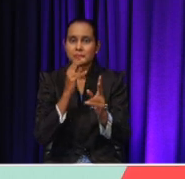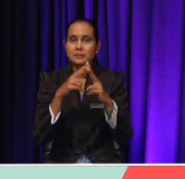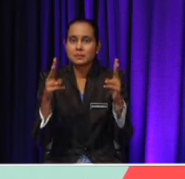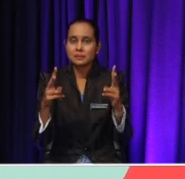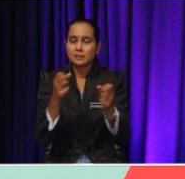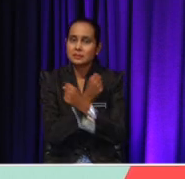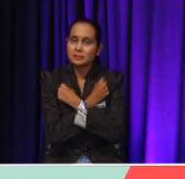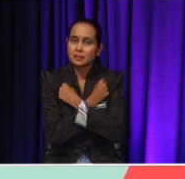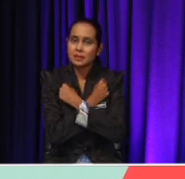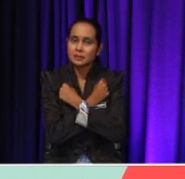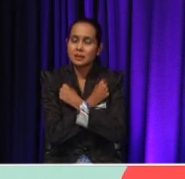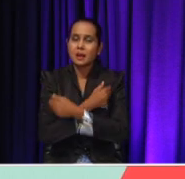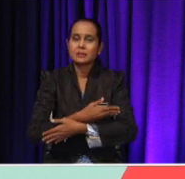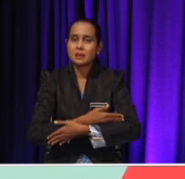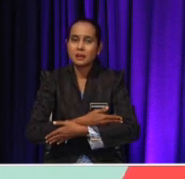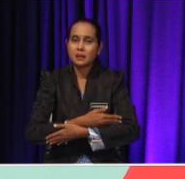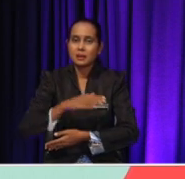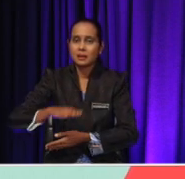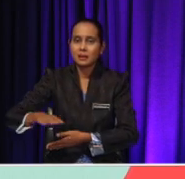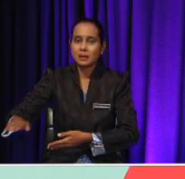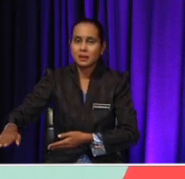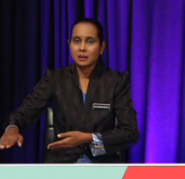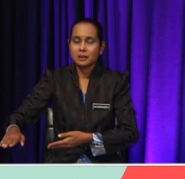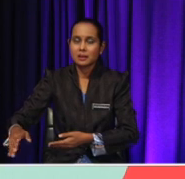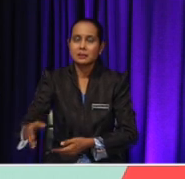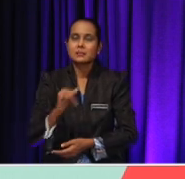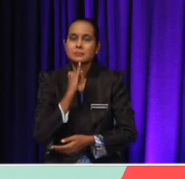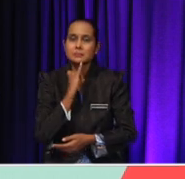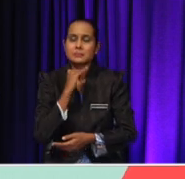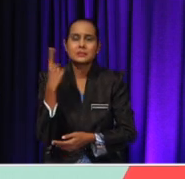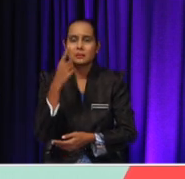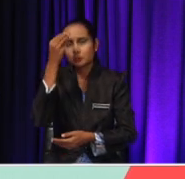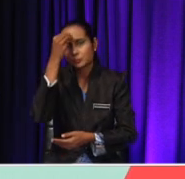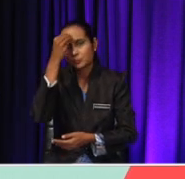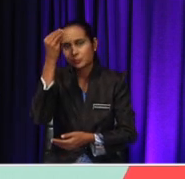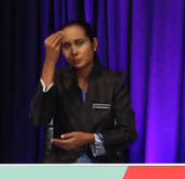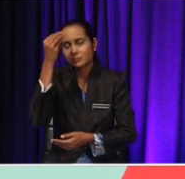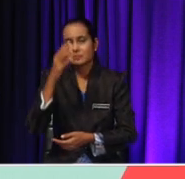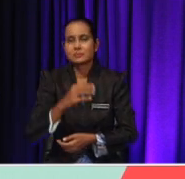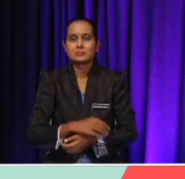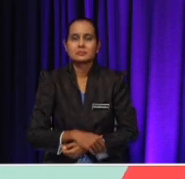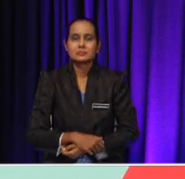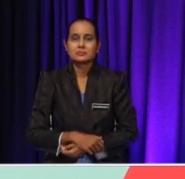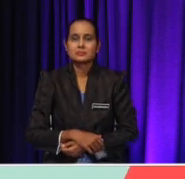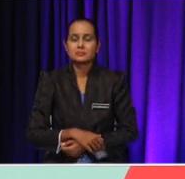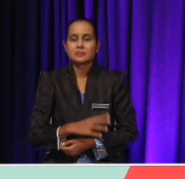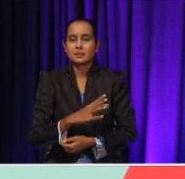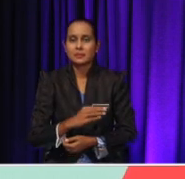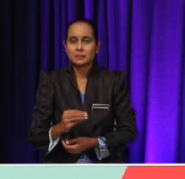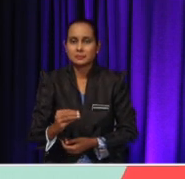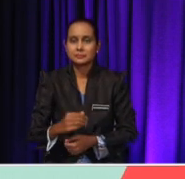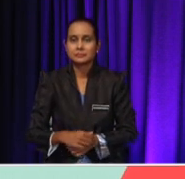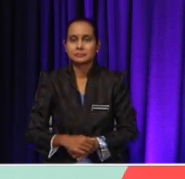menyayangi anak-anaknya Bunda selalu mengucuk dahi anaknya Selain itu dalam saja ini